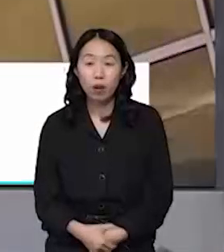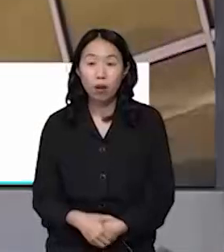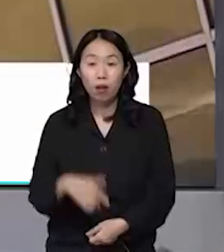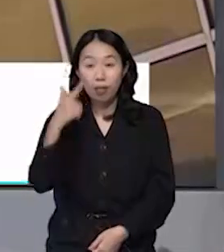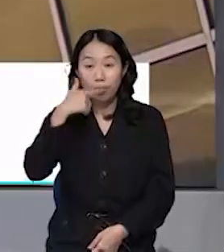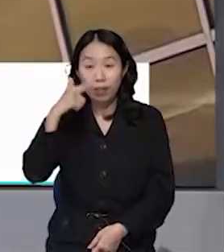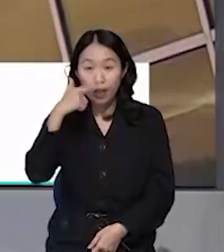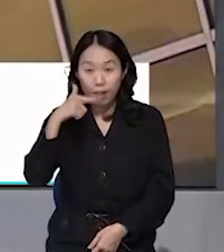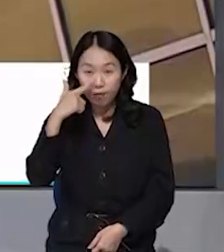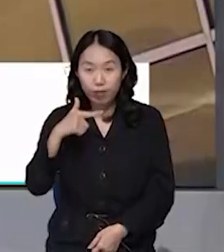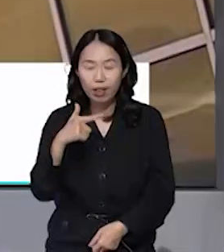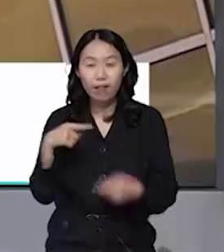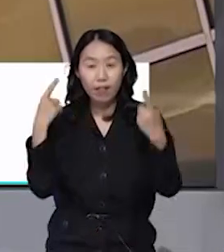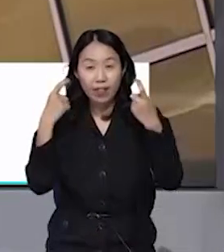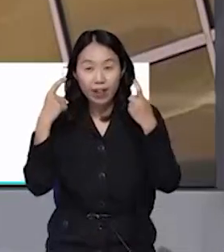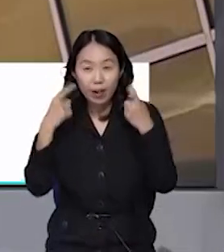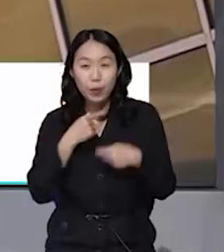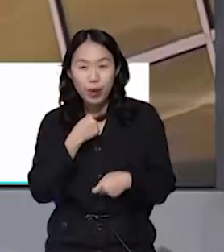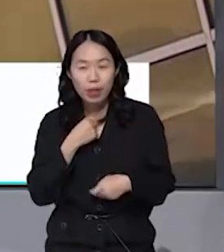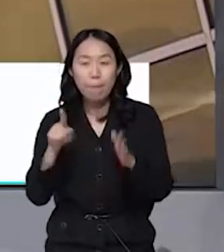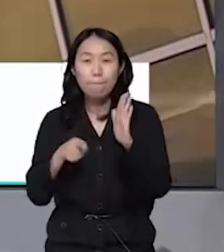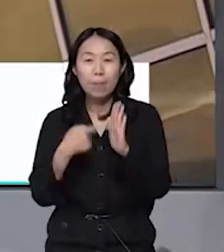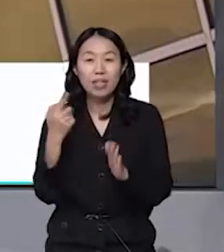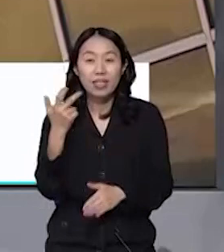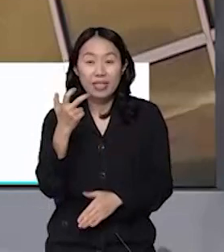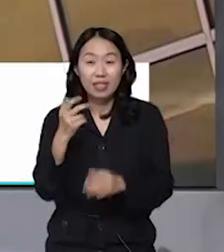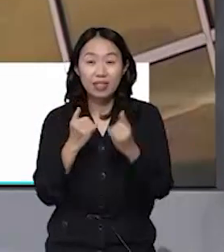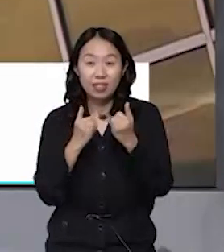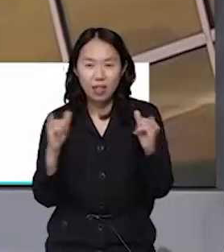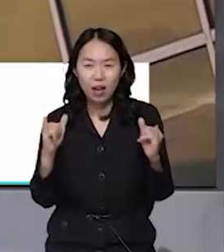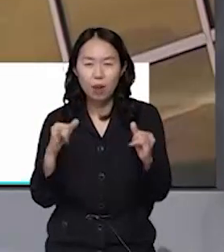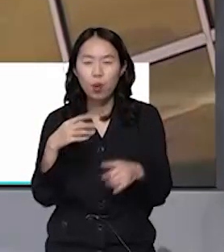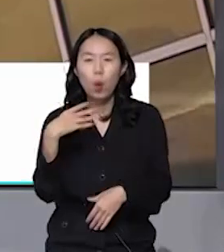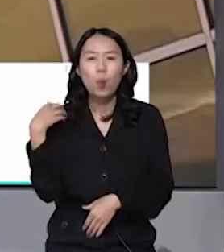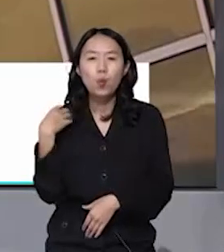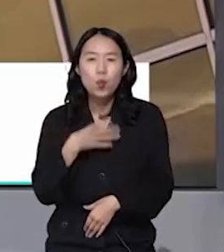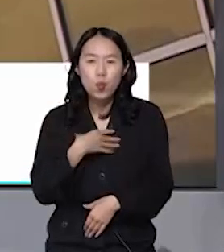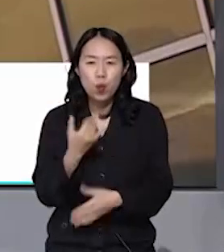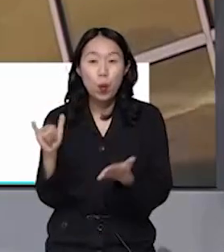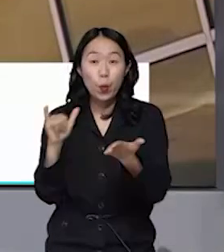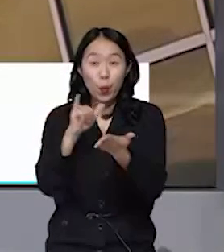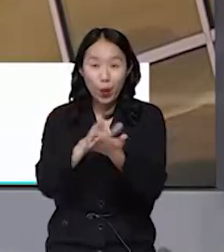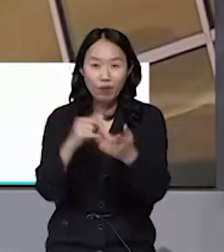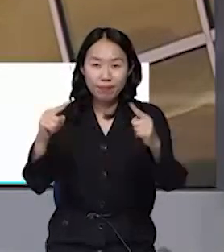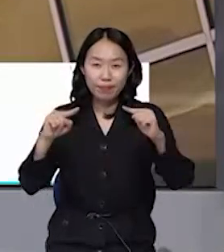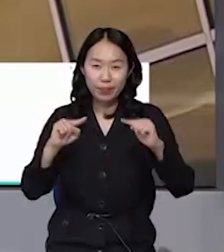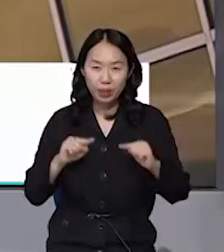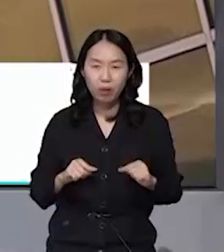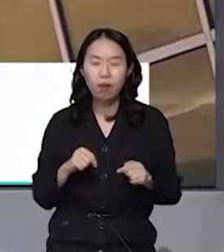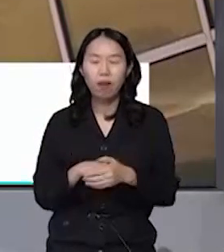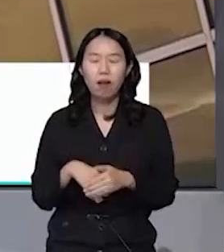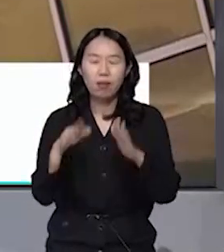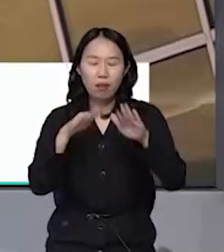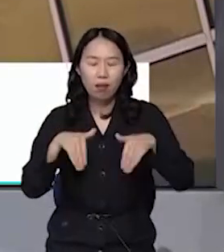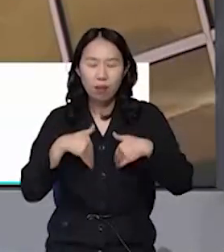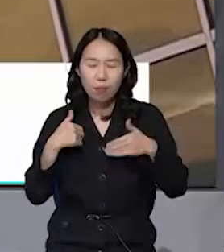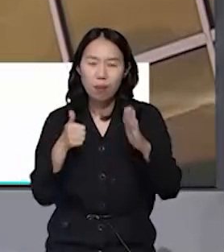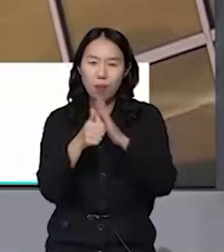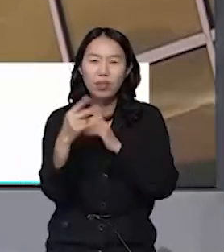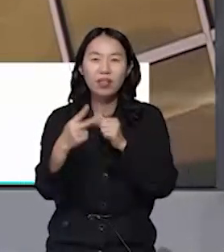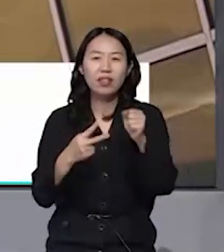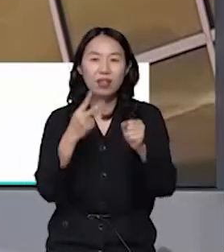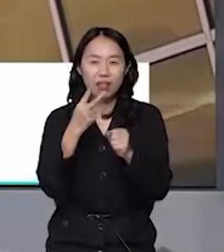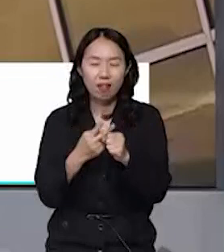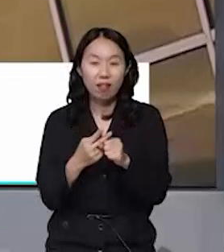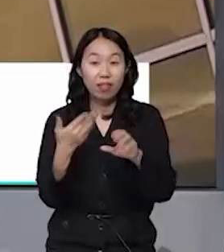태국에서 모집된 관광객 170여 명이 무안 국제공항을 통해 입국했습니다. 전남 방문의 해 2년차를 맞아